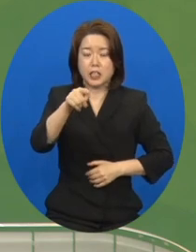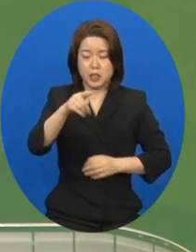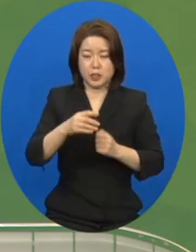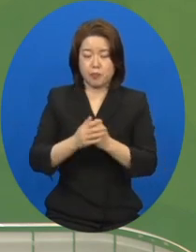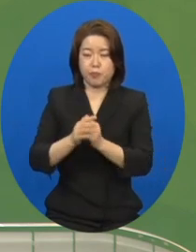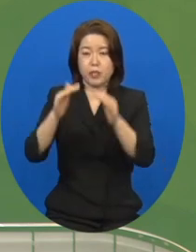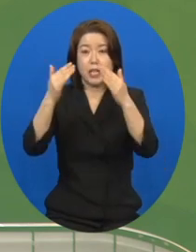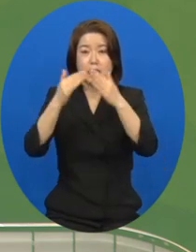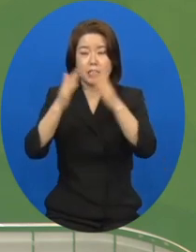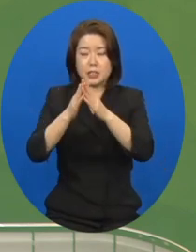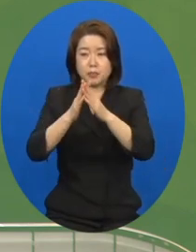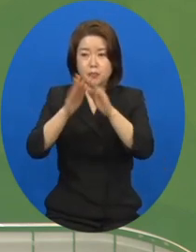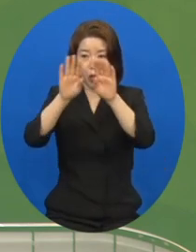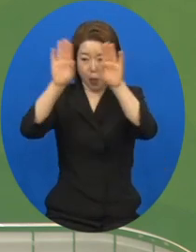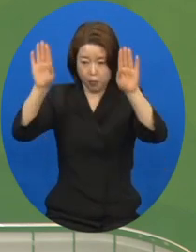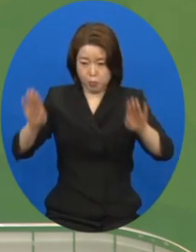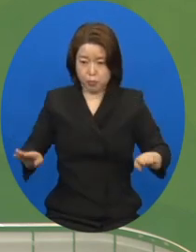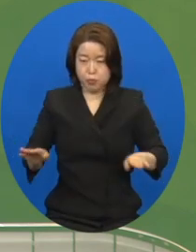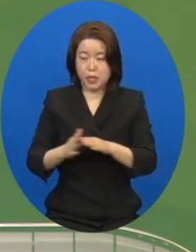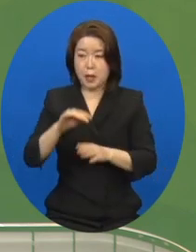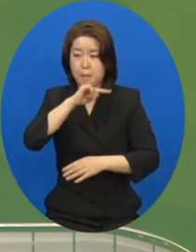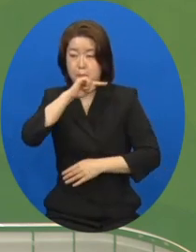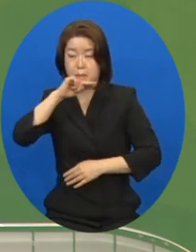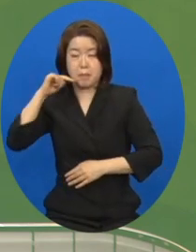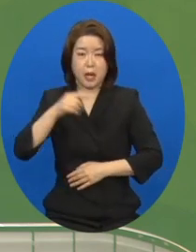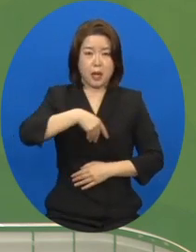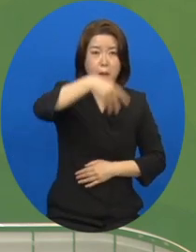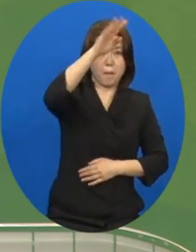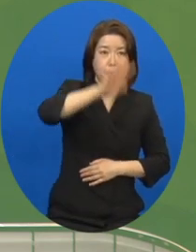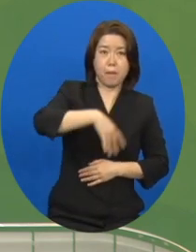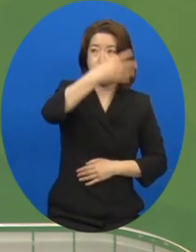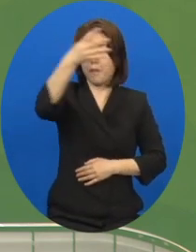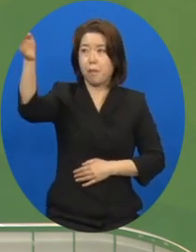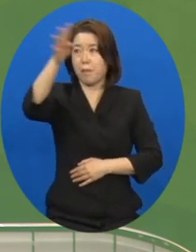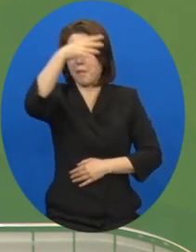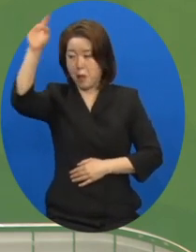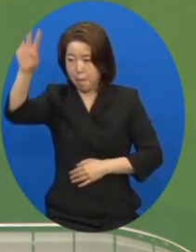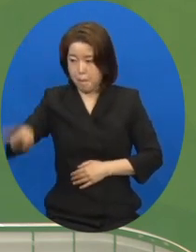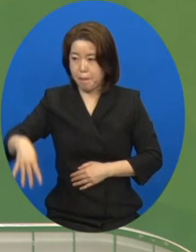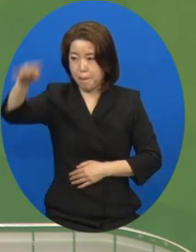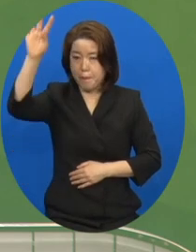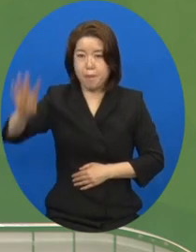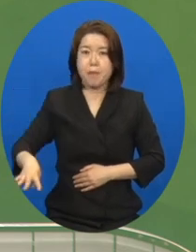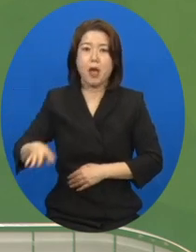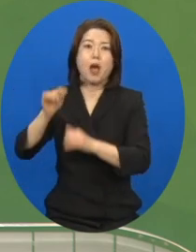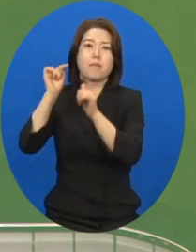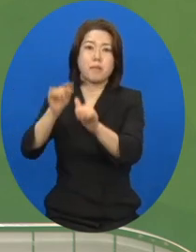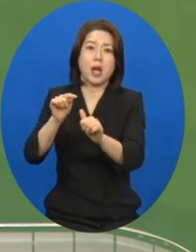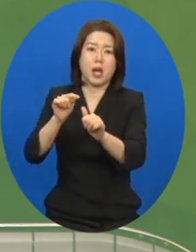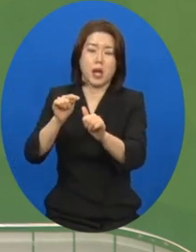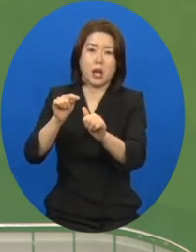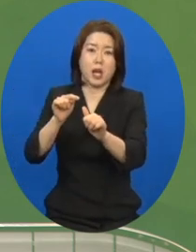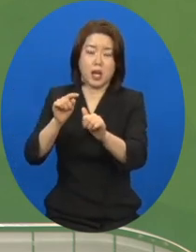임방과 문 설주에 다 바르라. 온 집의 문에 피치를 하라. 어린 양 피로